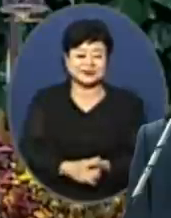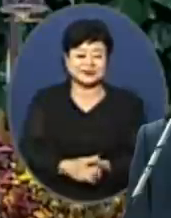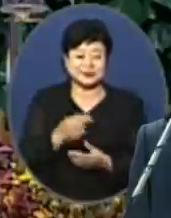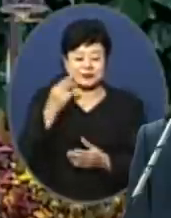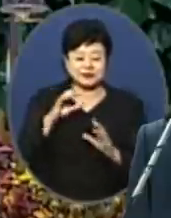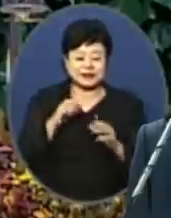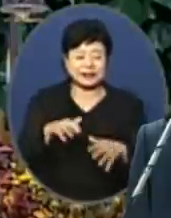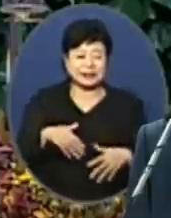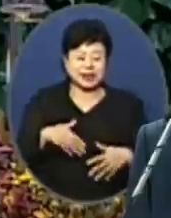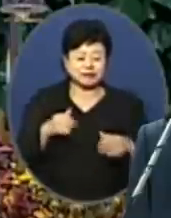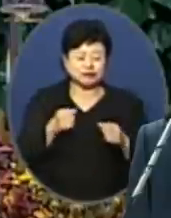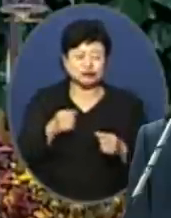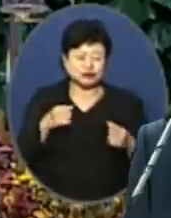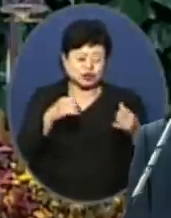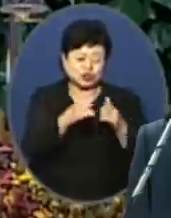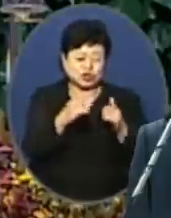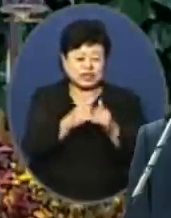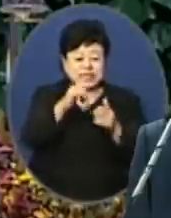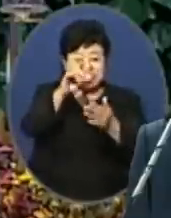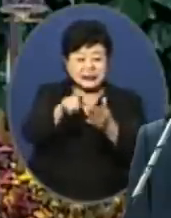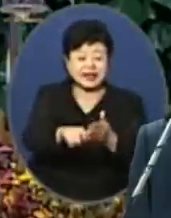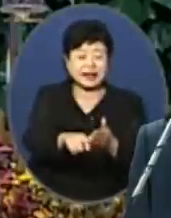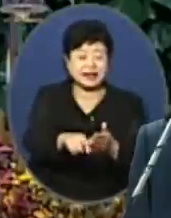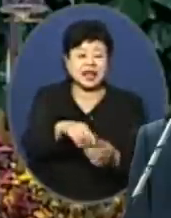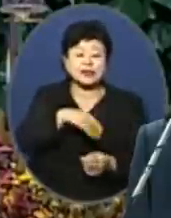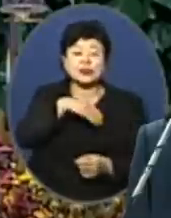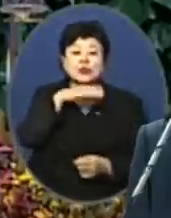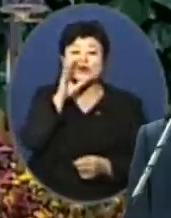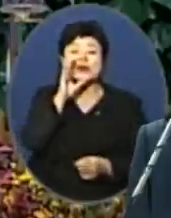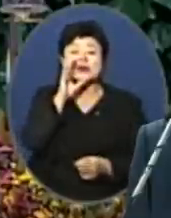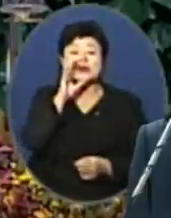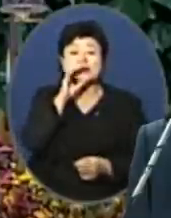미국의 남북전쟁이 있을 당시에 한 노인이